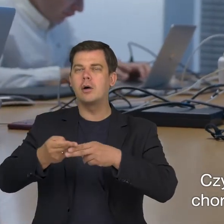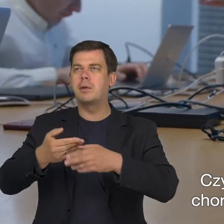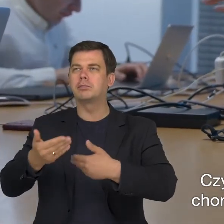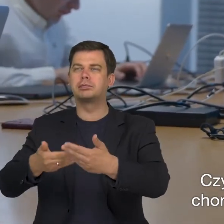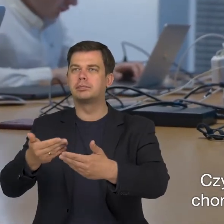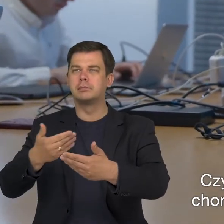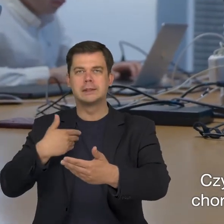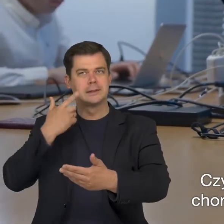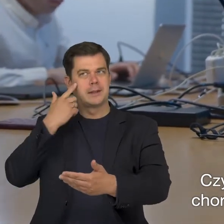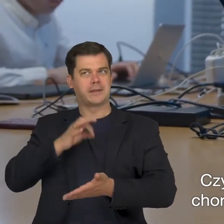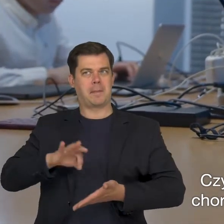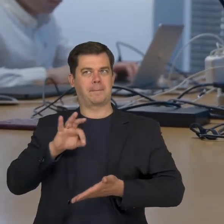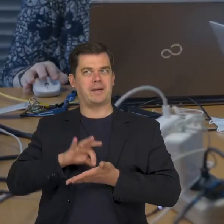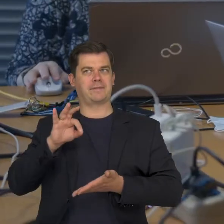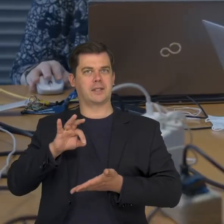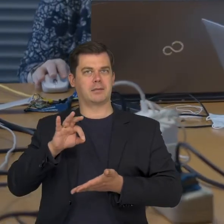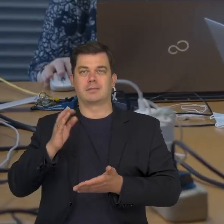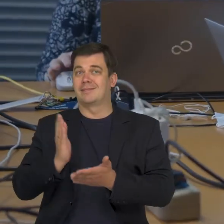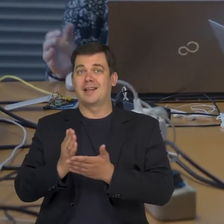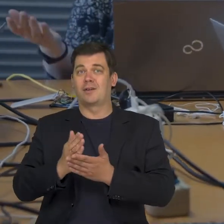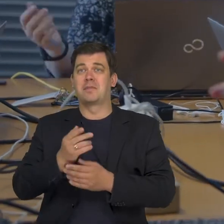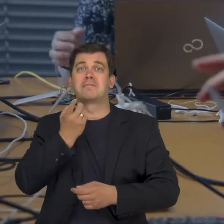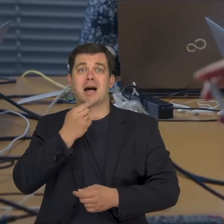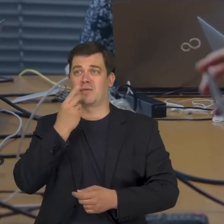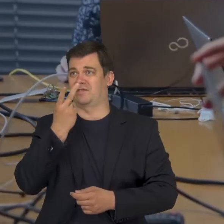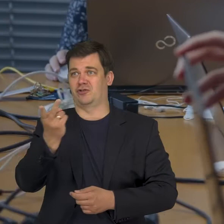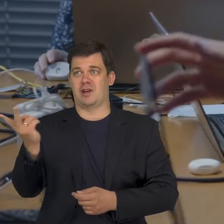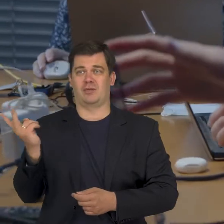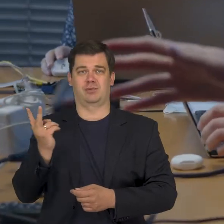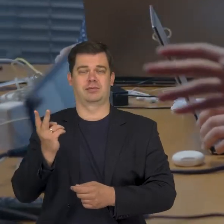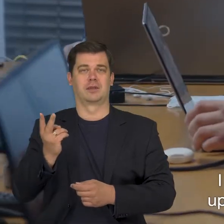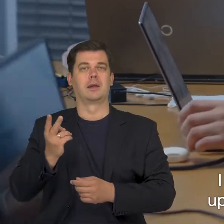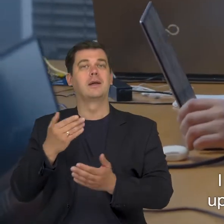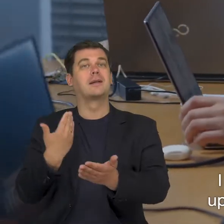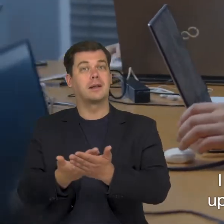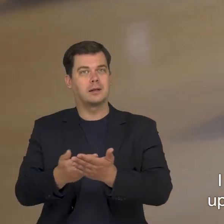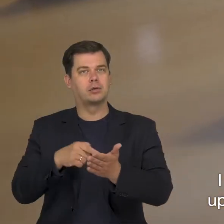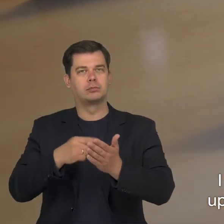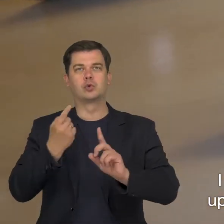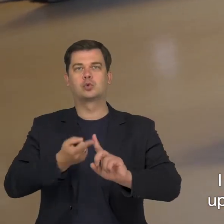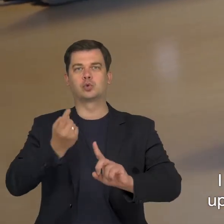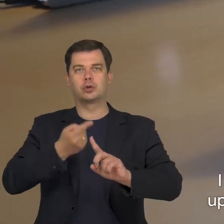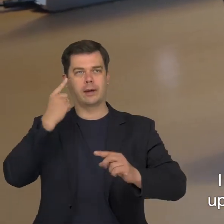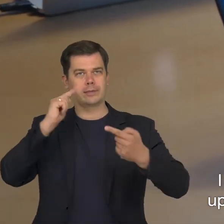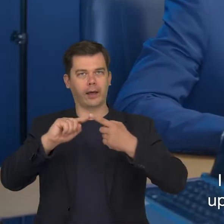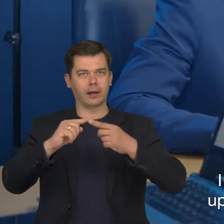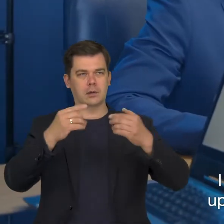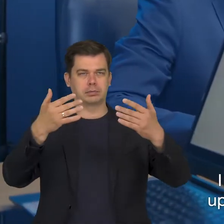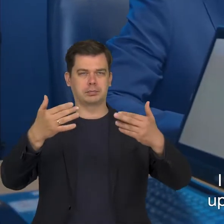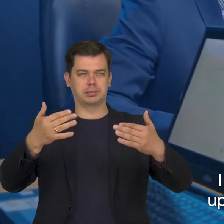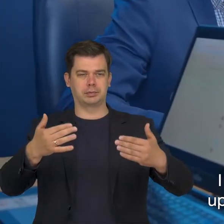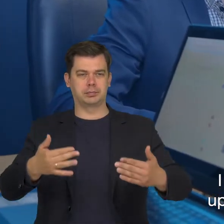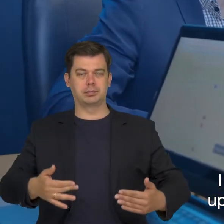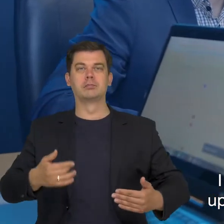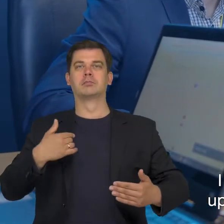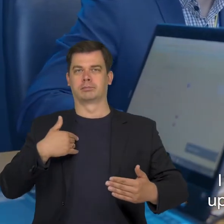jesteśmy pewni swojej diagnozy, bo do tej pory nie widzieliśmy wiele przypadków. I w takiej sytuacji sztuczna inteligencja